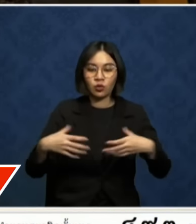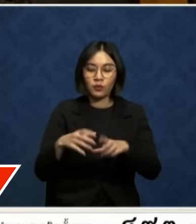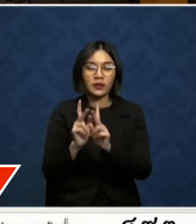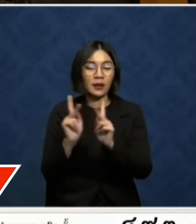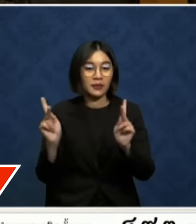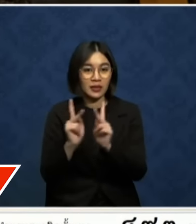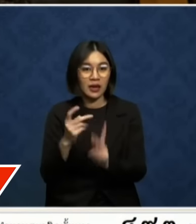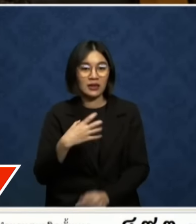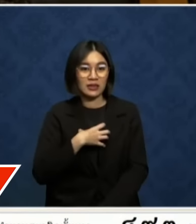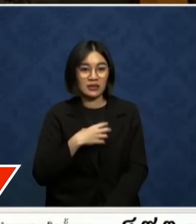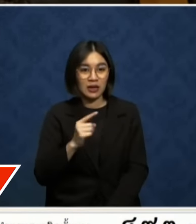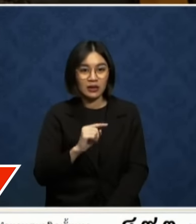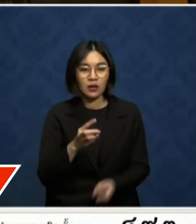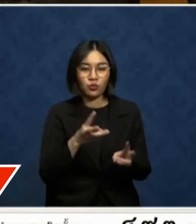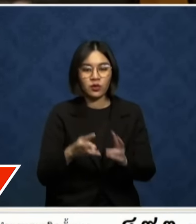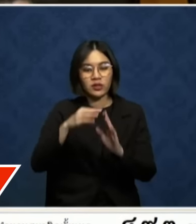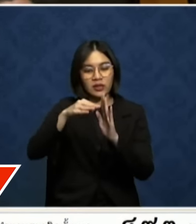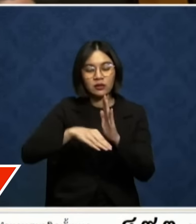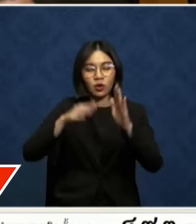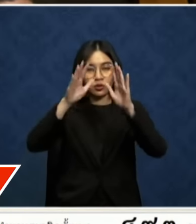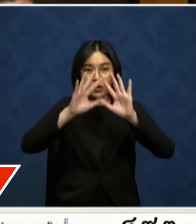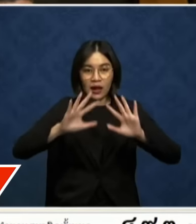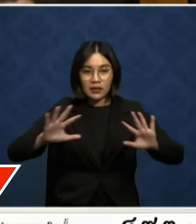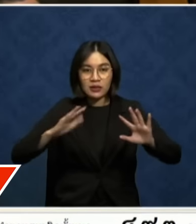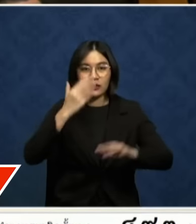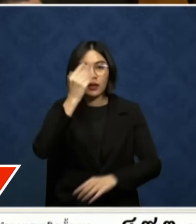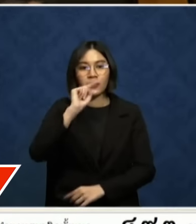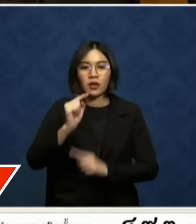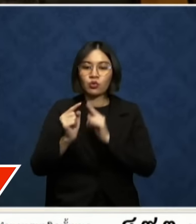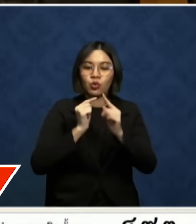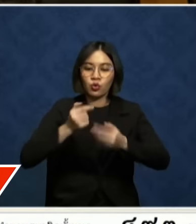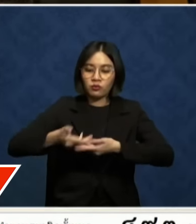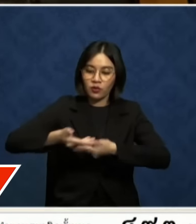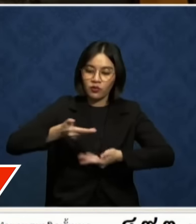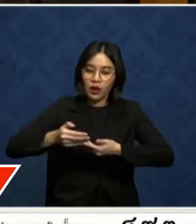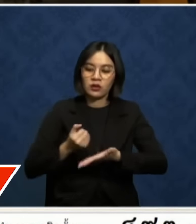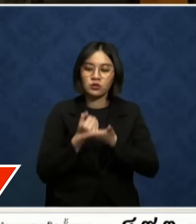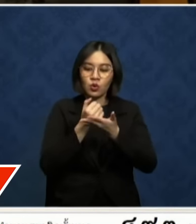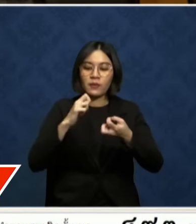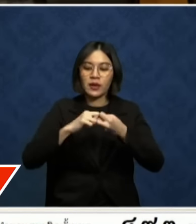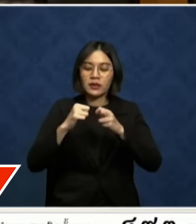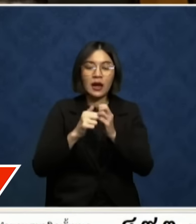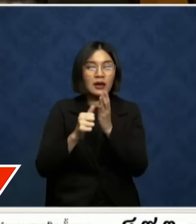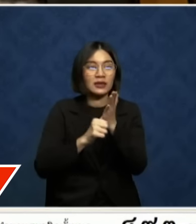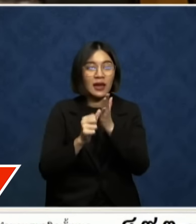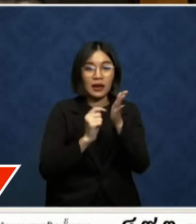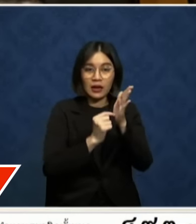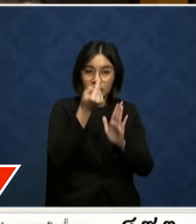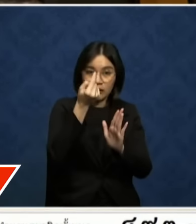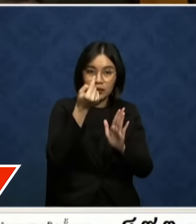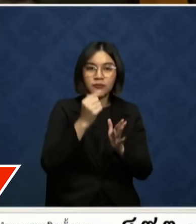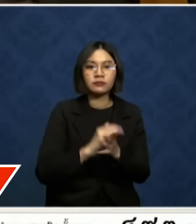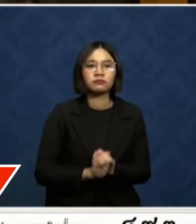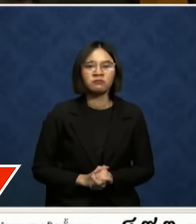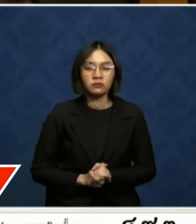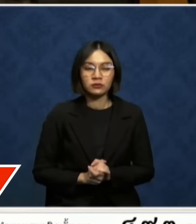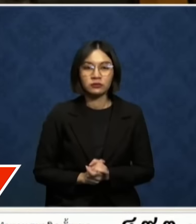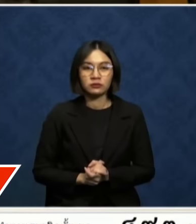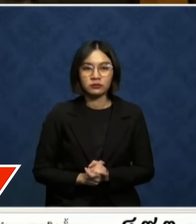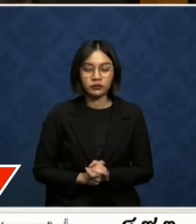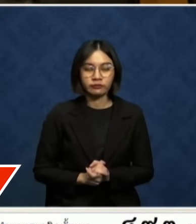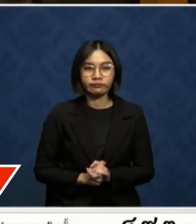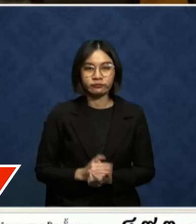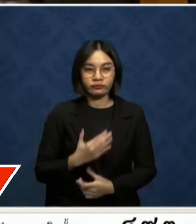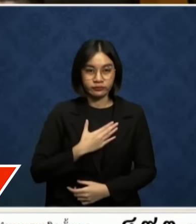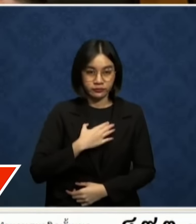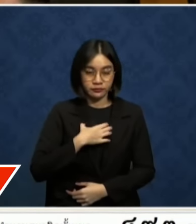เองก็อยากจะให้มีการใช้กลไกของอาเซียนในการที่จะประสานงานเพื่อที่จะแก้ไขปัญหาที่ต้นตอถ้าใช้คำของท่านนะครับแ